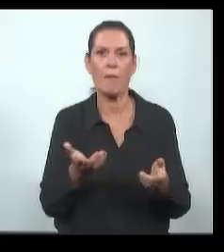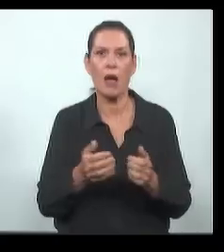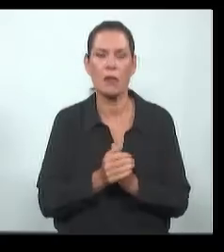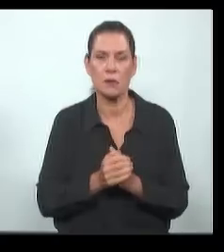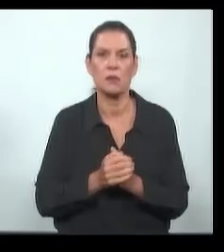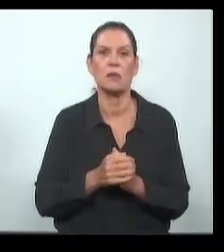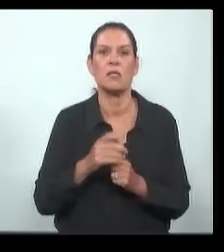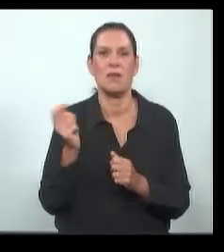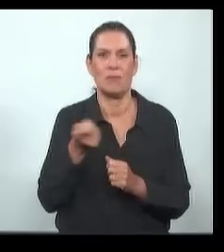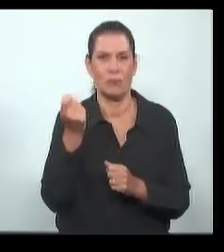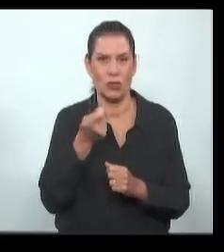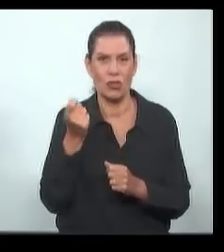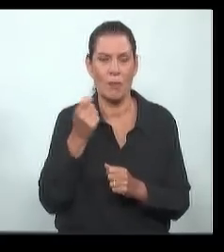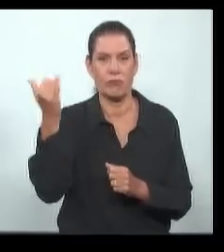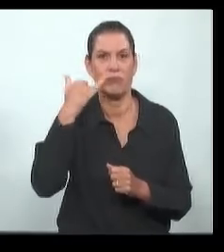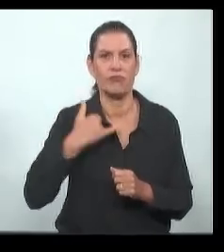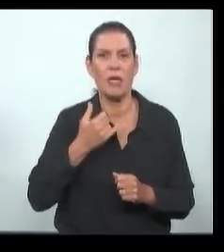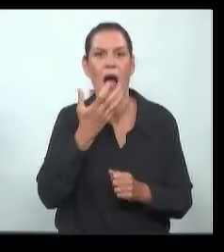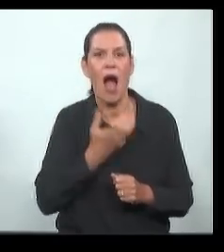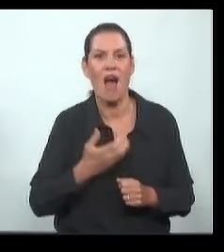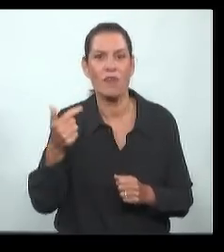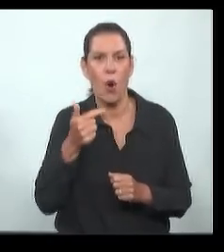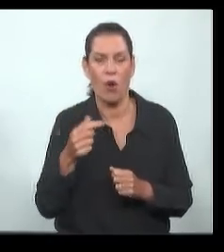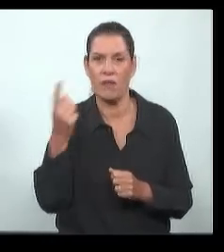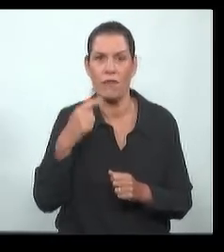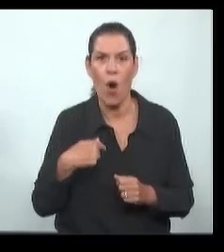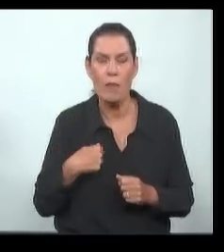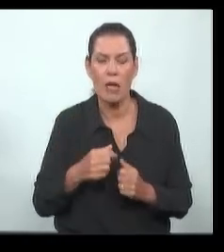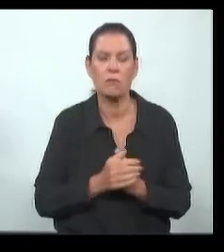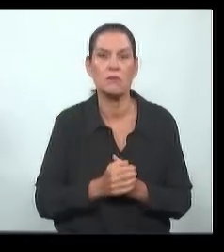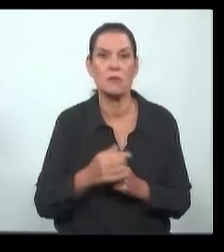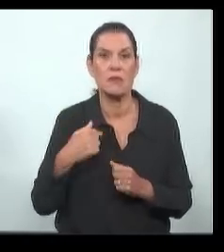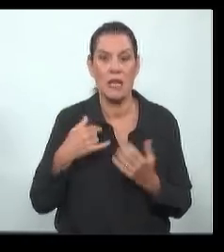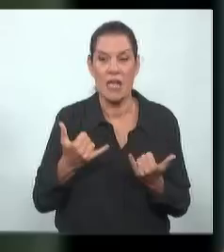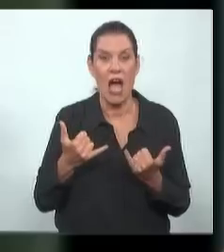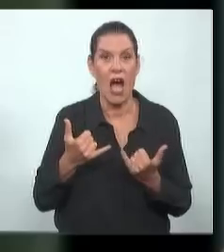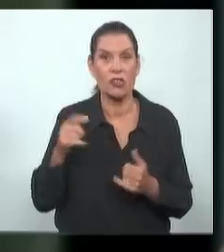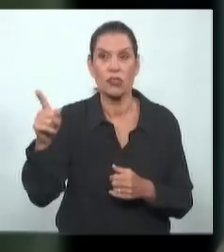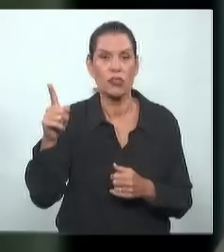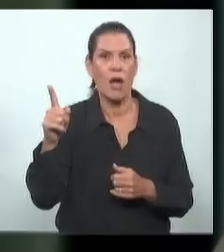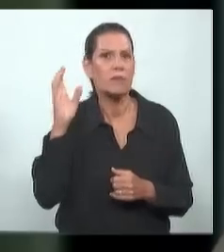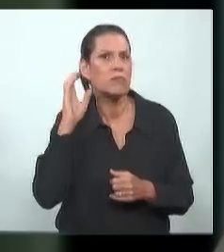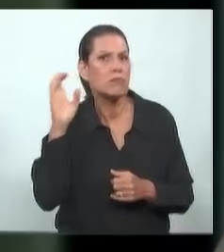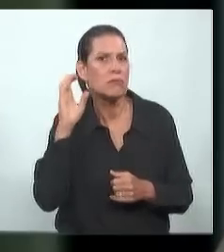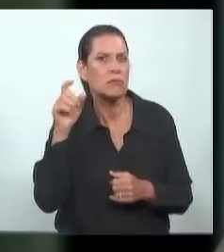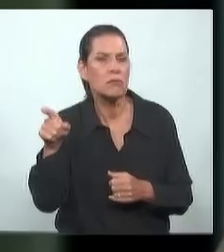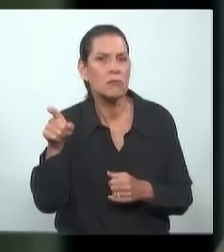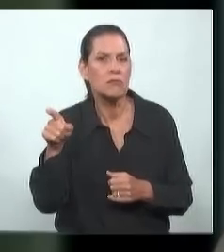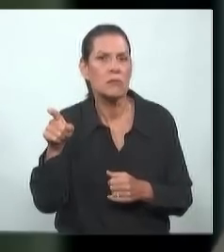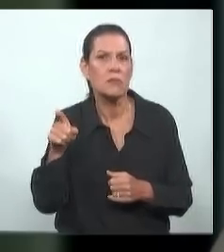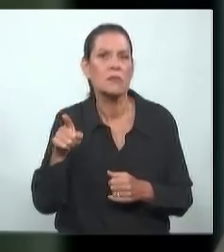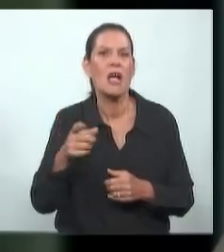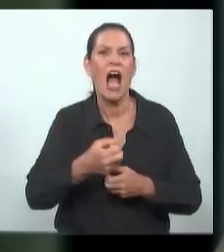גורן. יוסי, אתה שומע? אני חוזר לרגע מהבור, השמן התקשר אליי, השמן זה